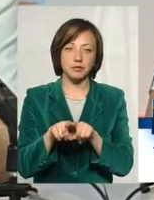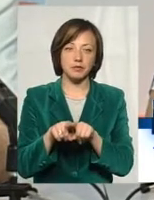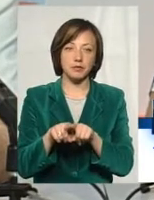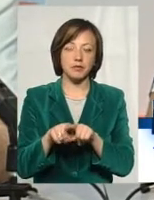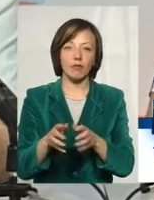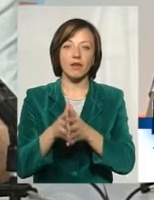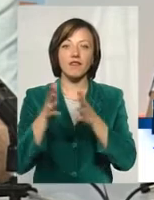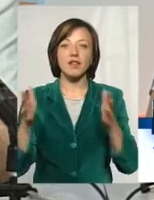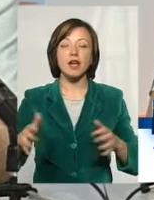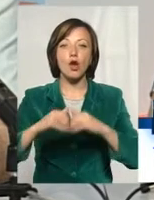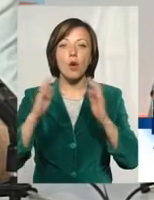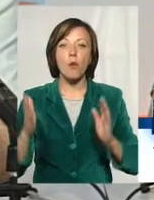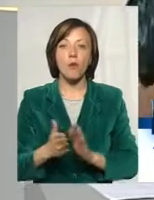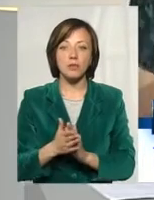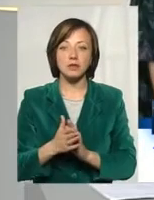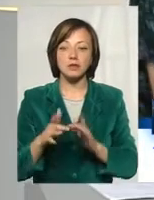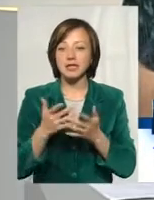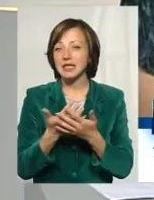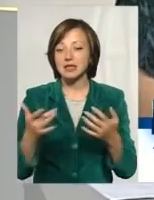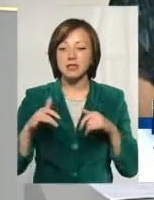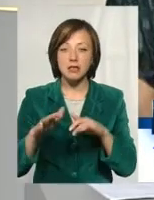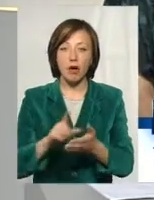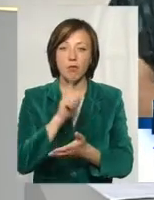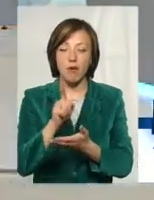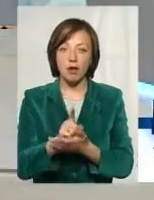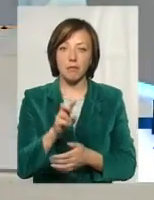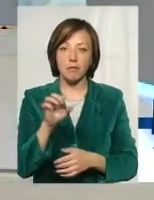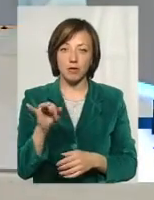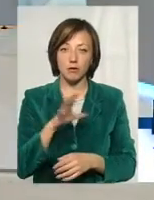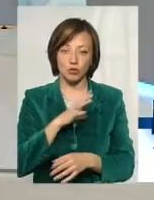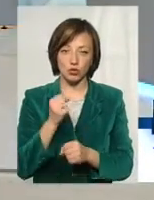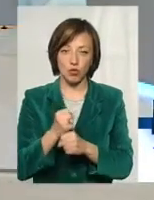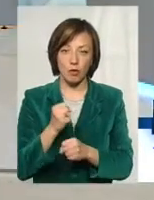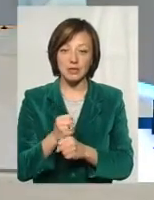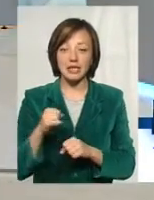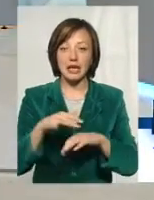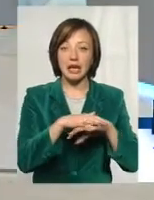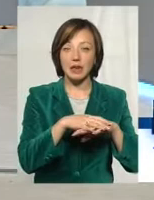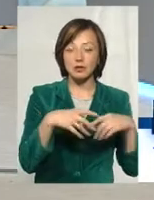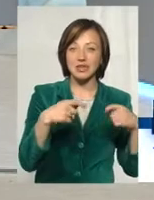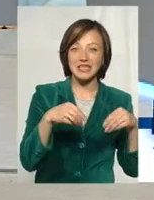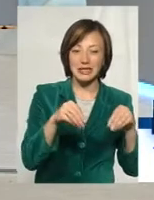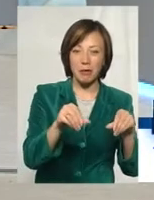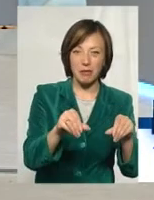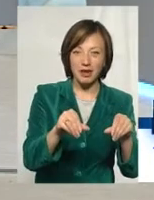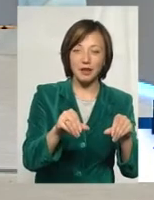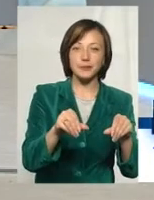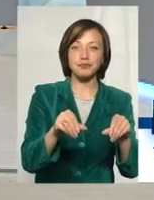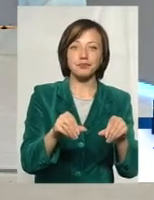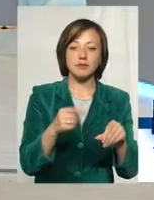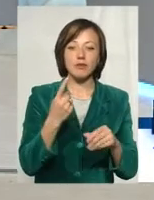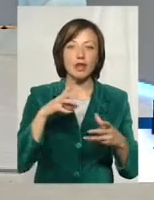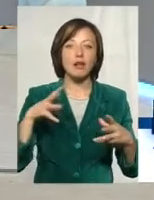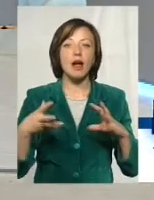великий комплекс різних заходів, які повинні зроблені бути. І ринок землі – це один, як, напевно, з наслідків